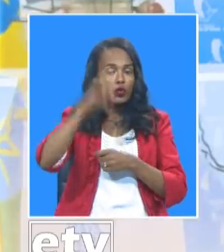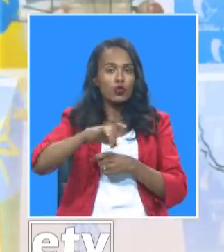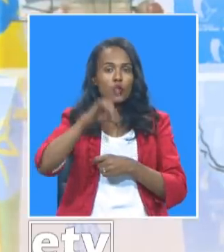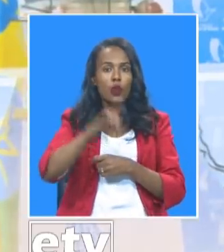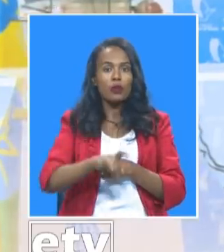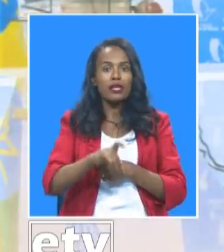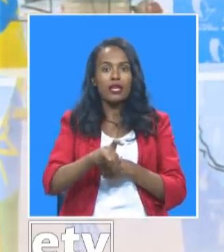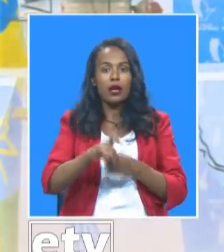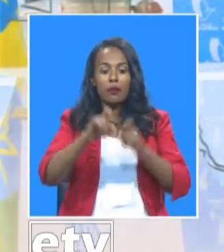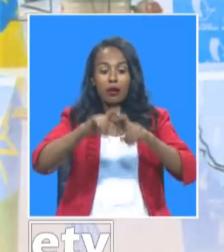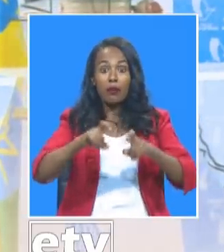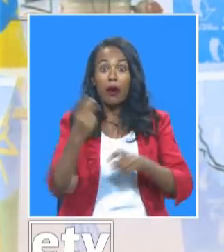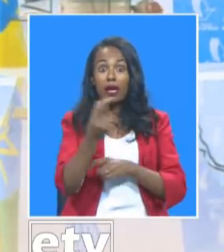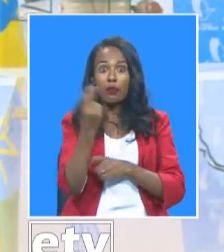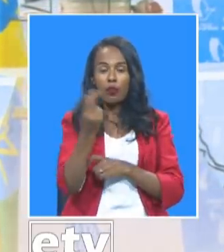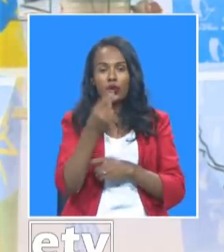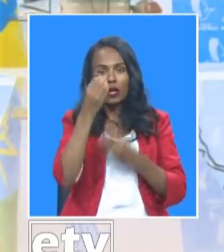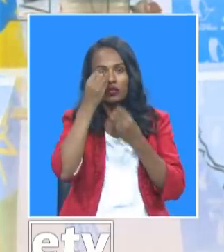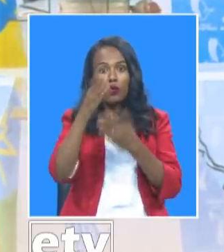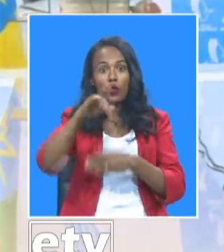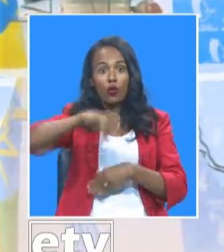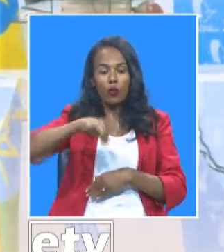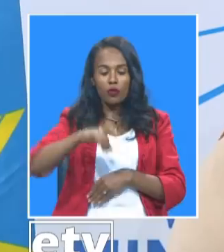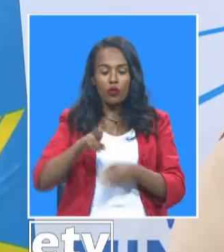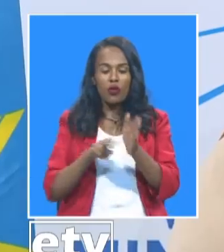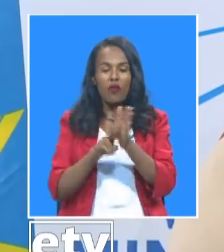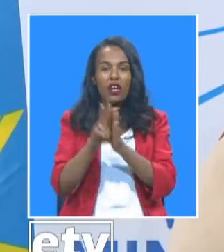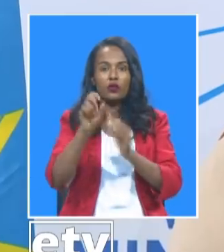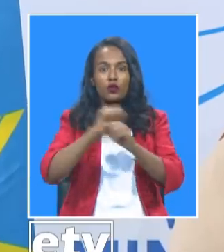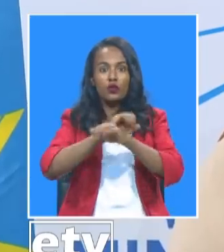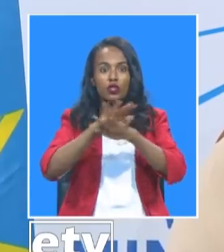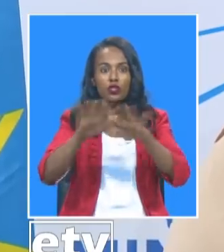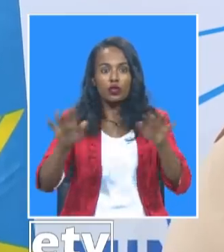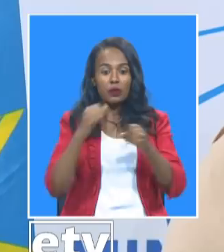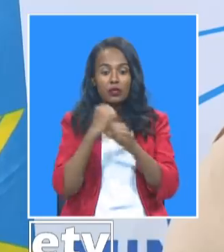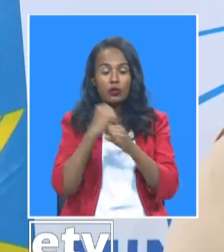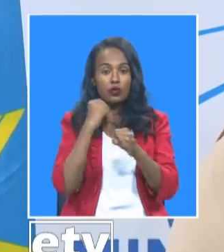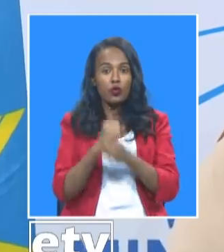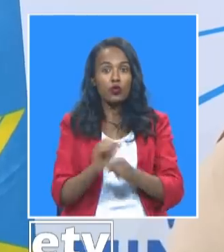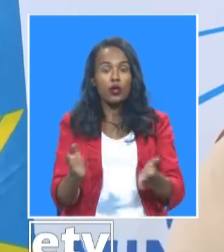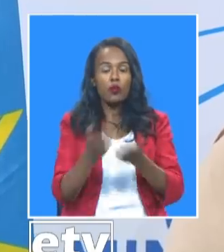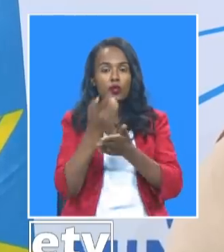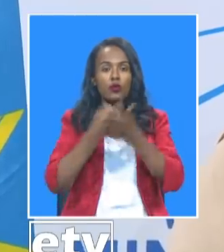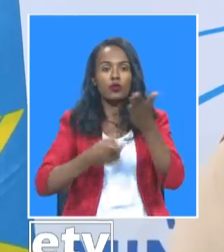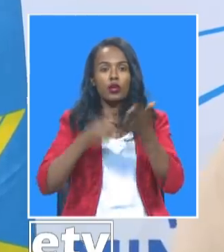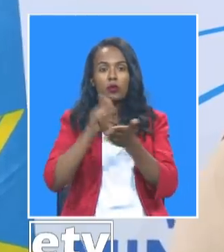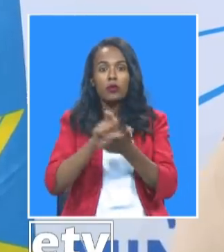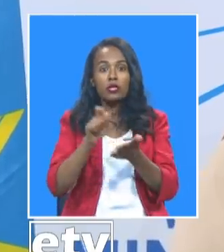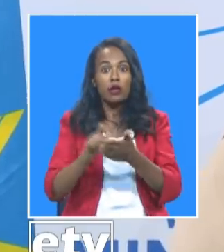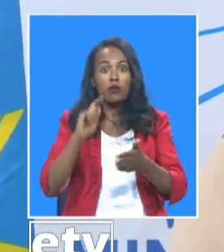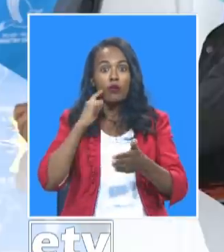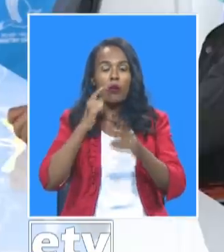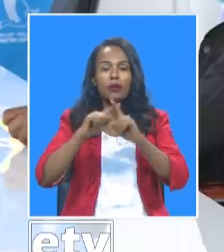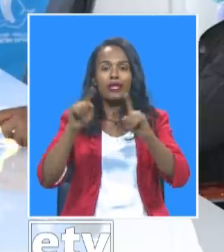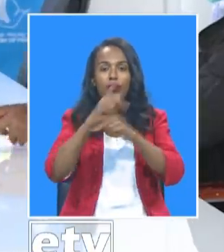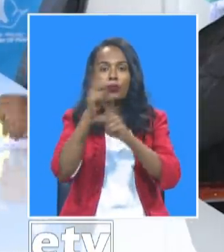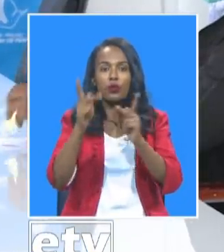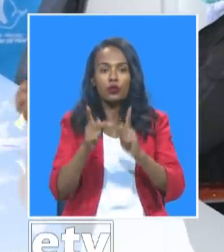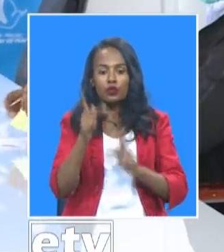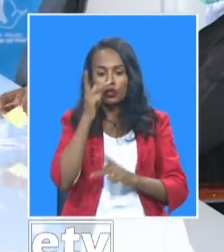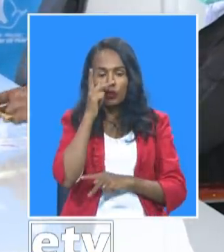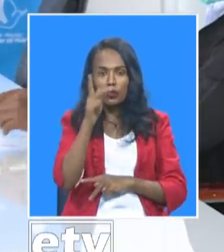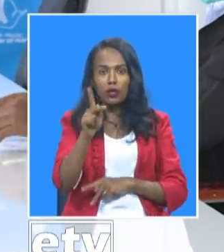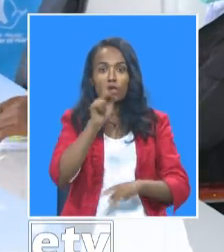አስቸኳይ ጊዜ አዋጅ መርማሪ ቦርድ አስታወቀ። ኮሚቴው የቫይረሱን ስርጭት ለመከላከል በተሰሩ ስራዎች አበረታች ውጤት ቢመዘገቡም እንኳ በተለያዩ ቦታዎች